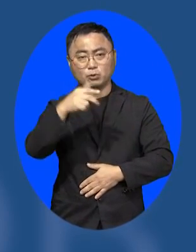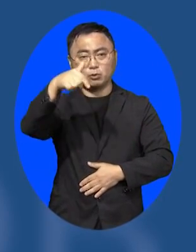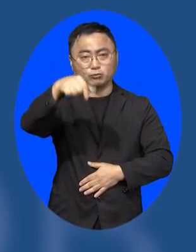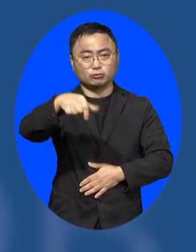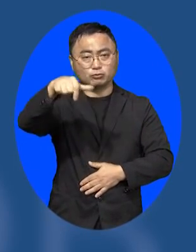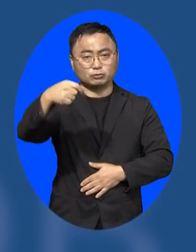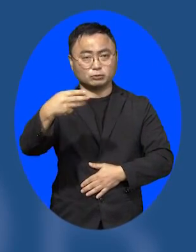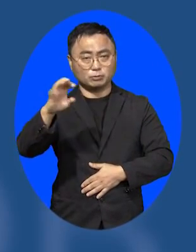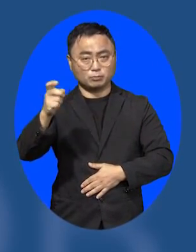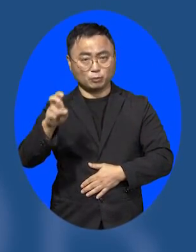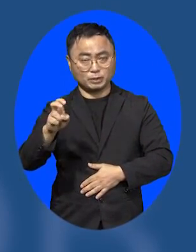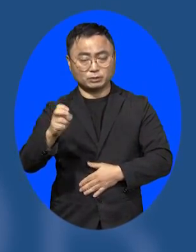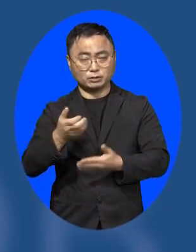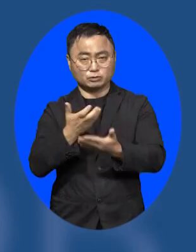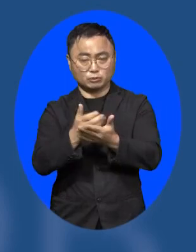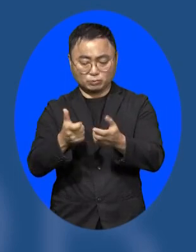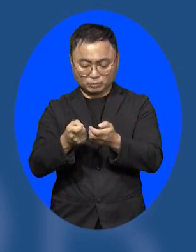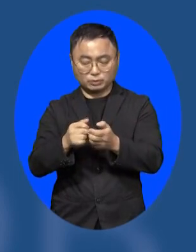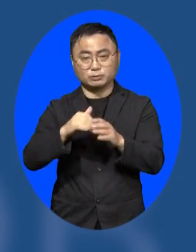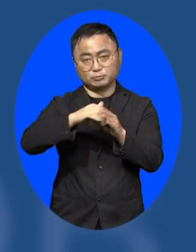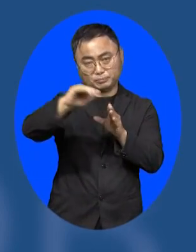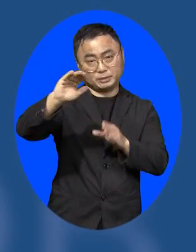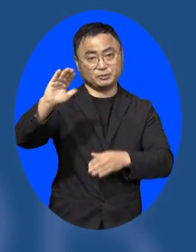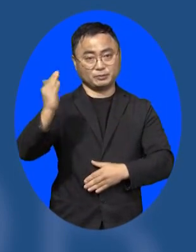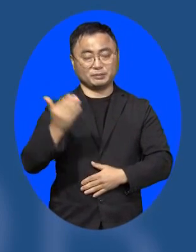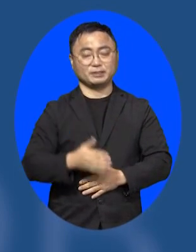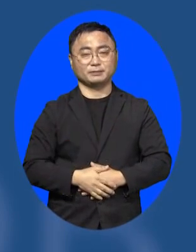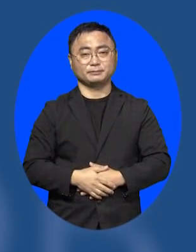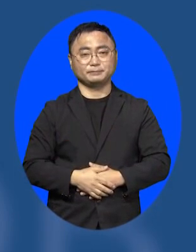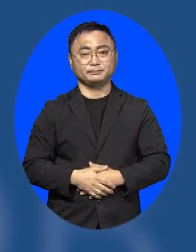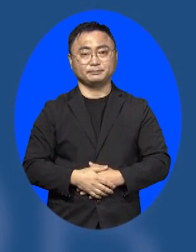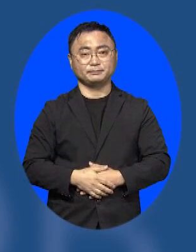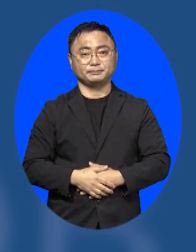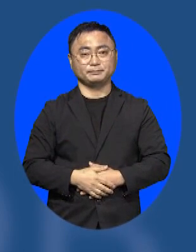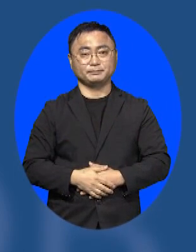폼에서 신청서를 작성한 후 제출하면 됩니다